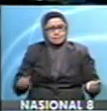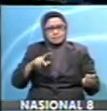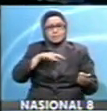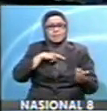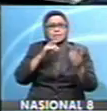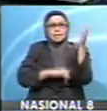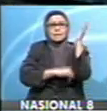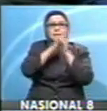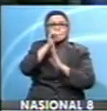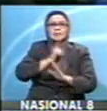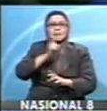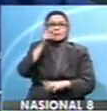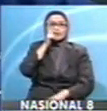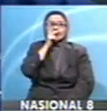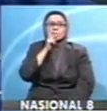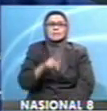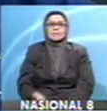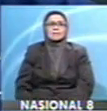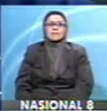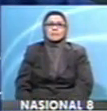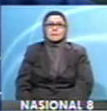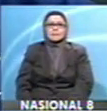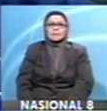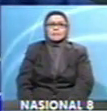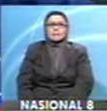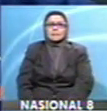Kedah Yik bagi segi